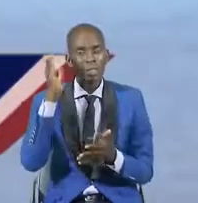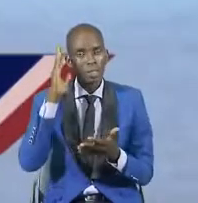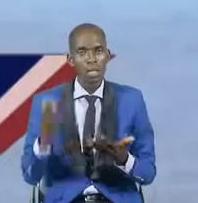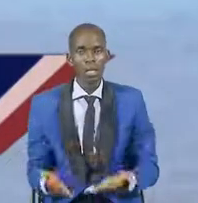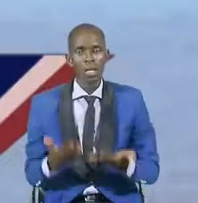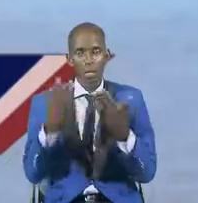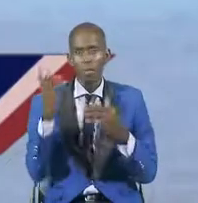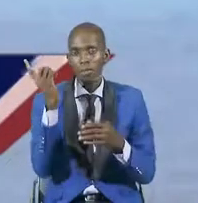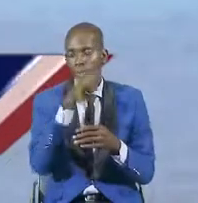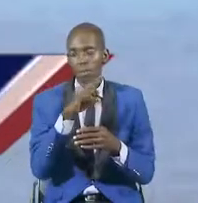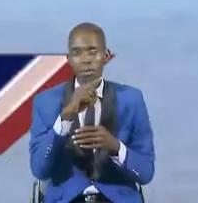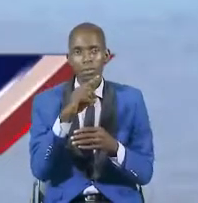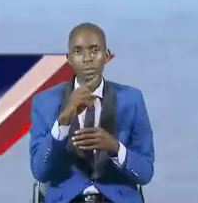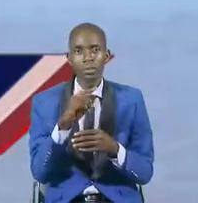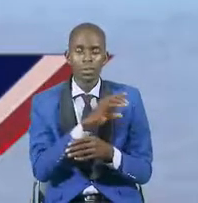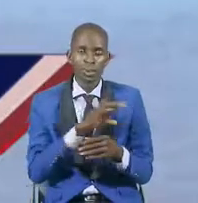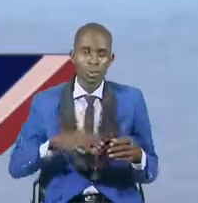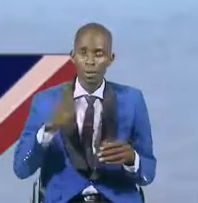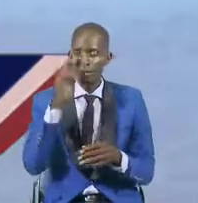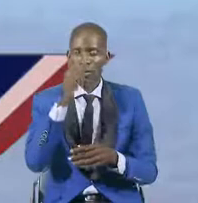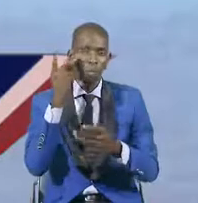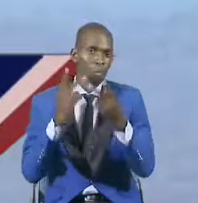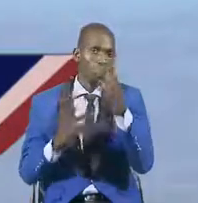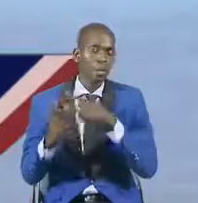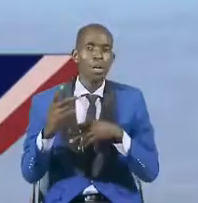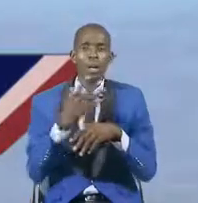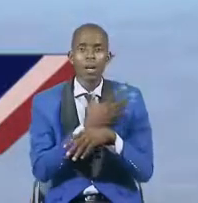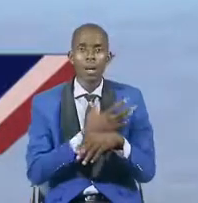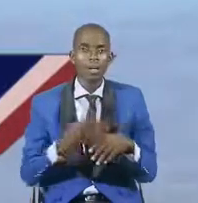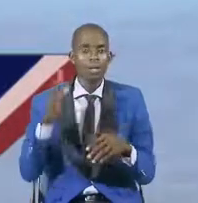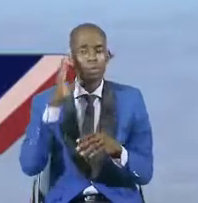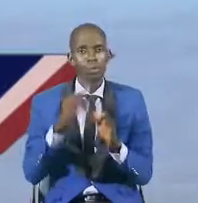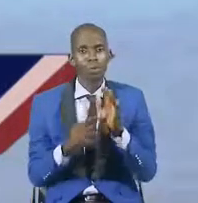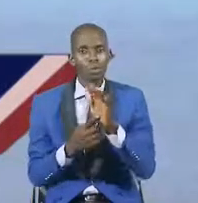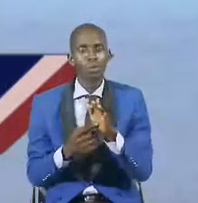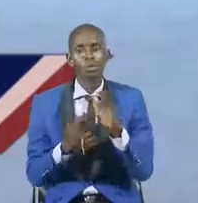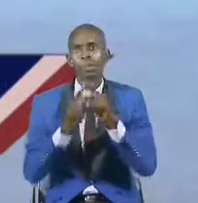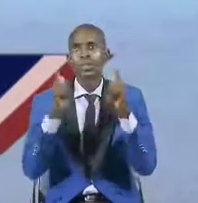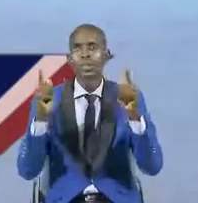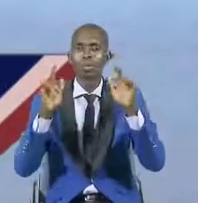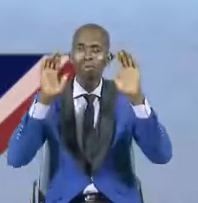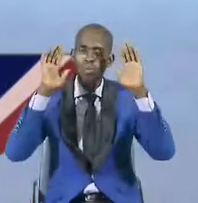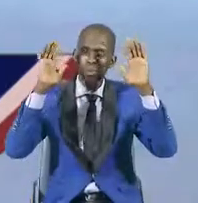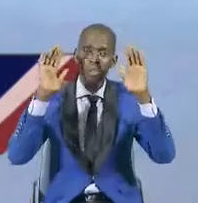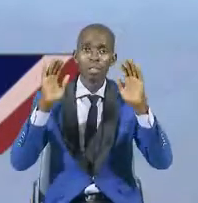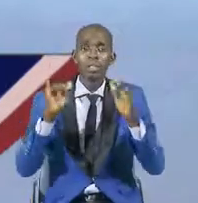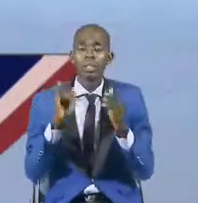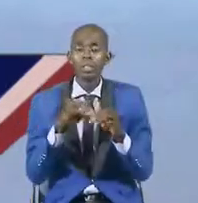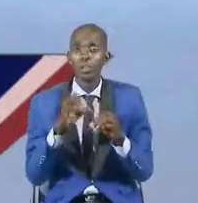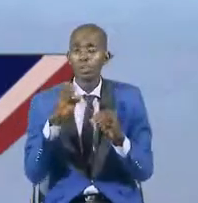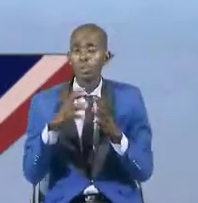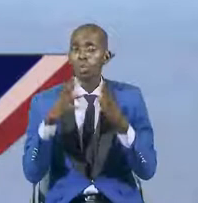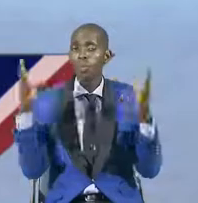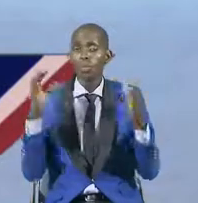24, Matthieu 24, verset 24. Quand il s'élèvera de faux